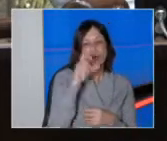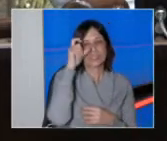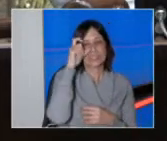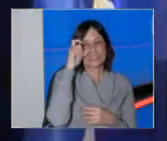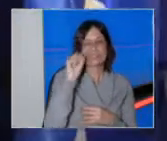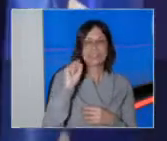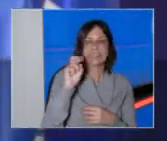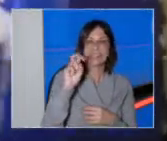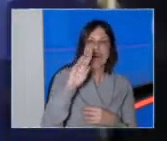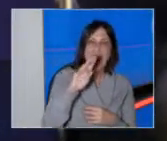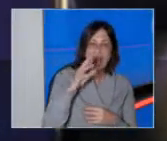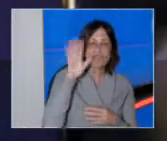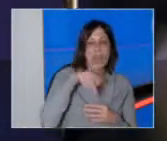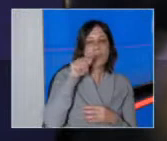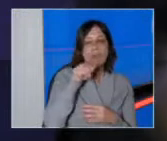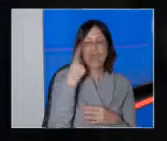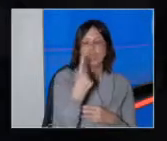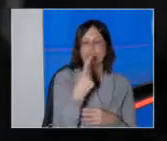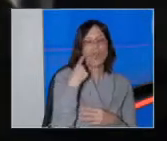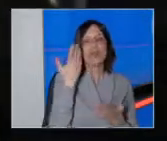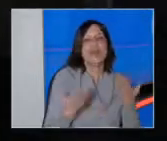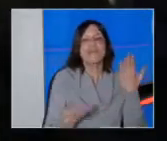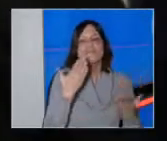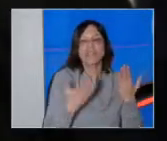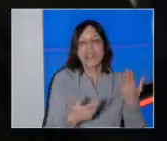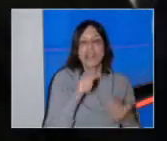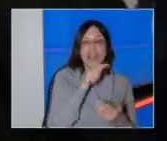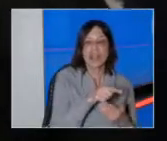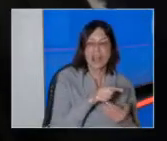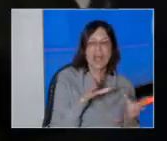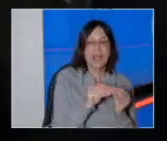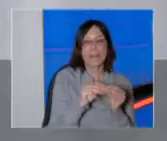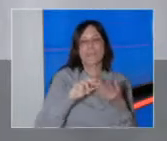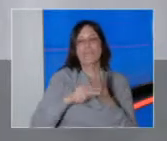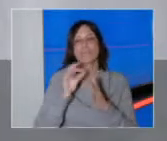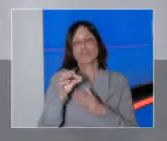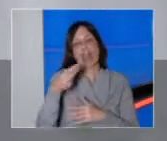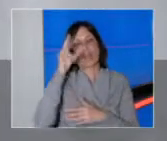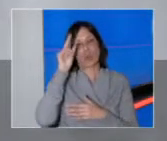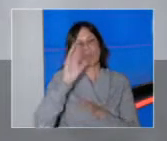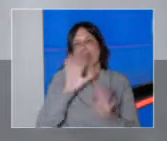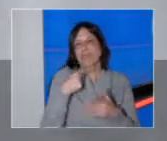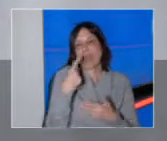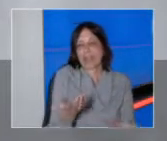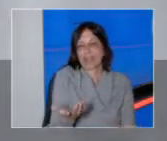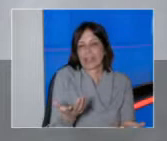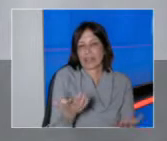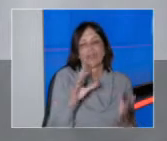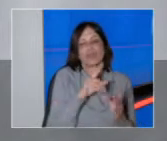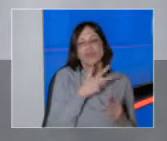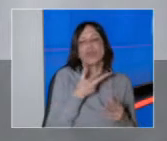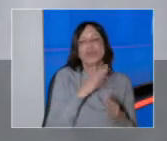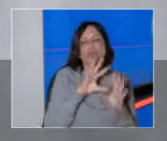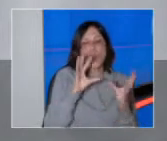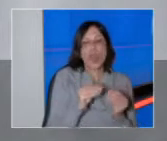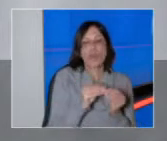כל אלה שהצטרפו אליו, מה ההבדל הגדול בינם לבין המדיניות של הליכוד? אין להם מה להגיד. הם בסך הכל כולם תמכו